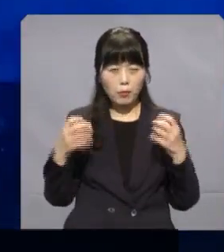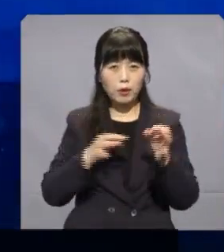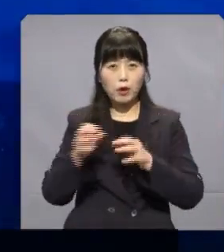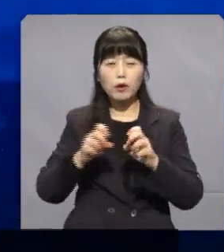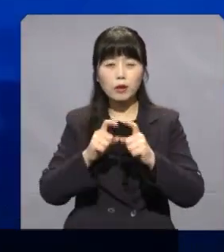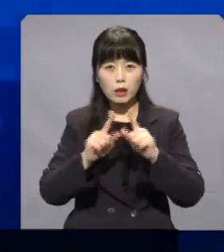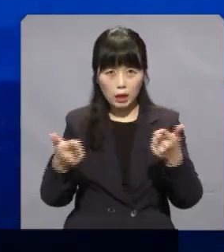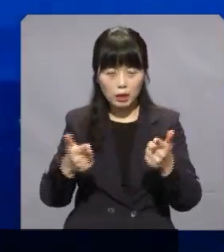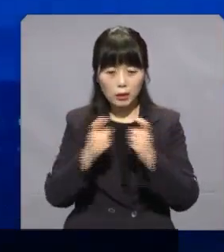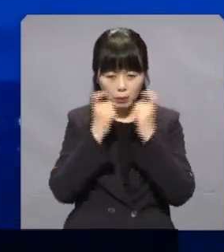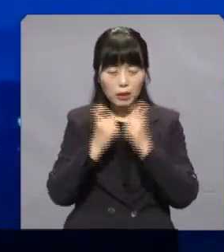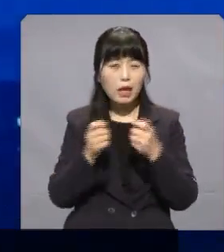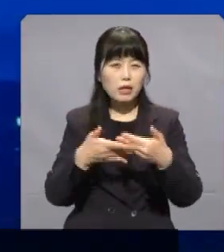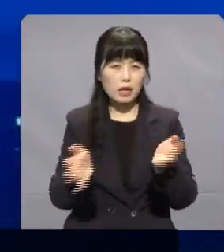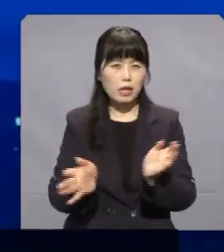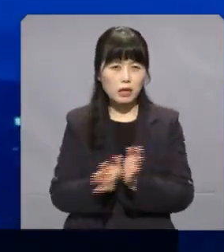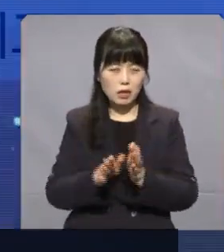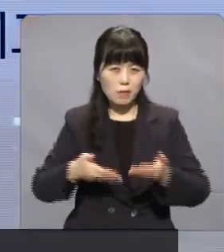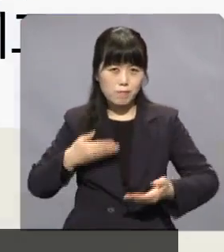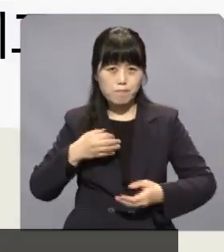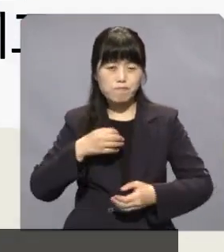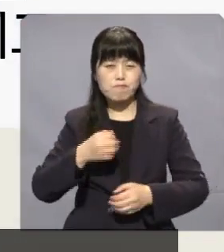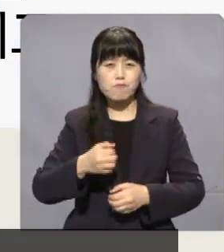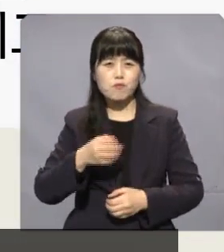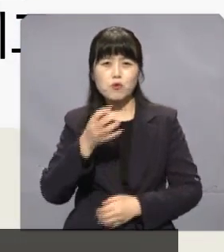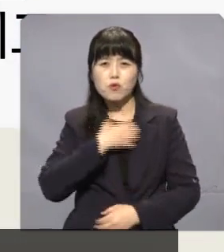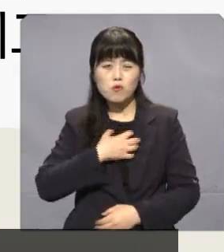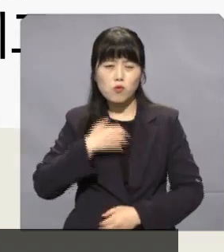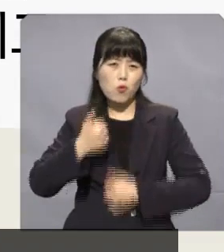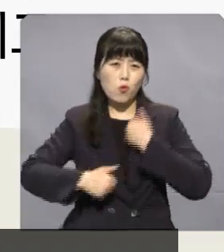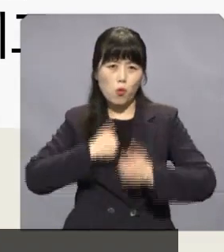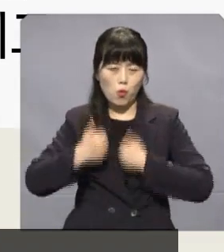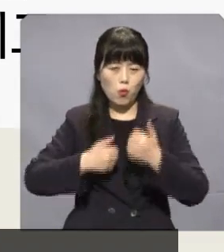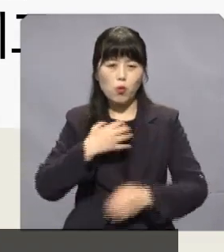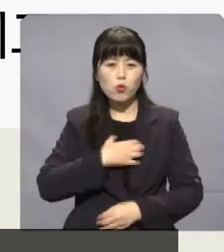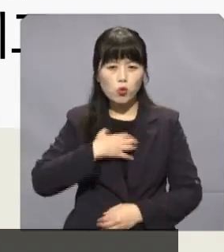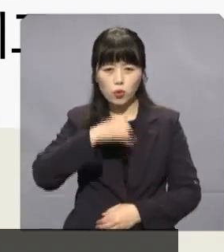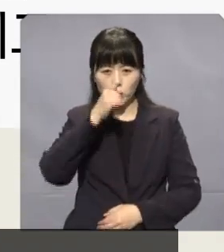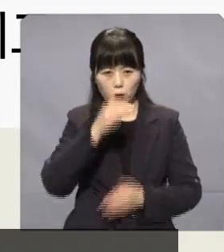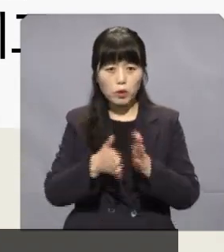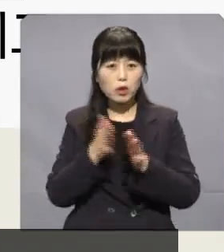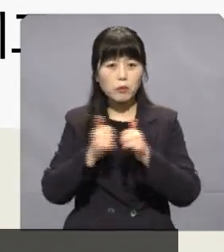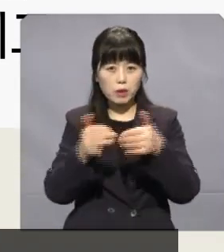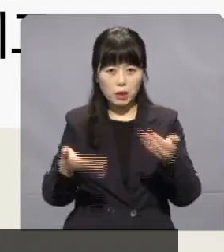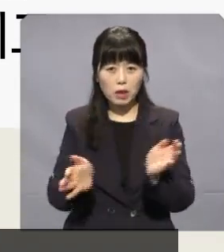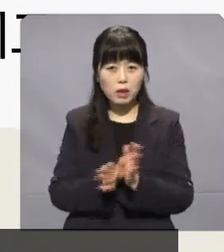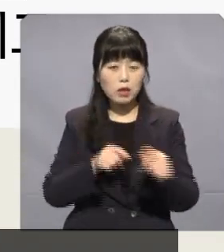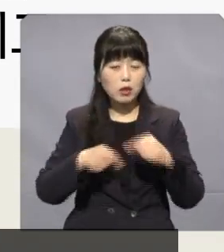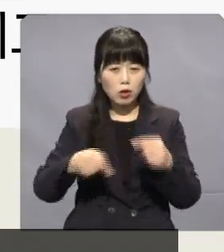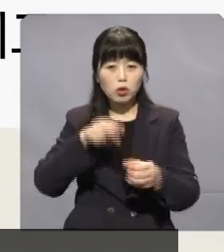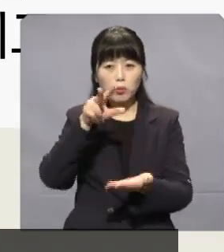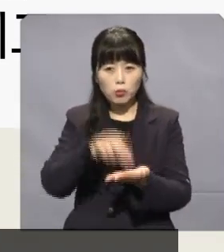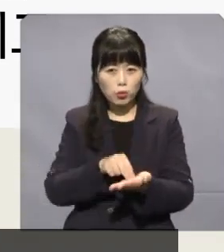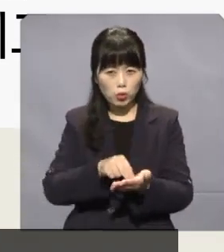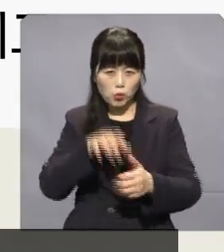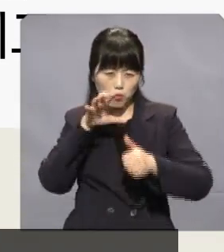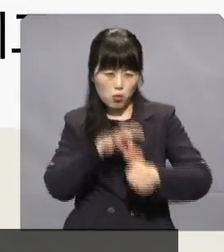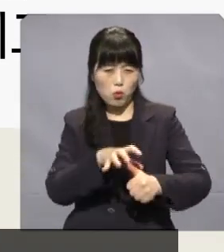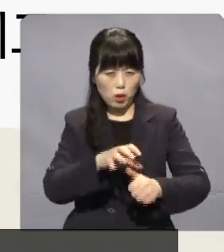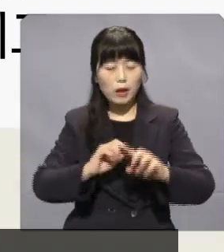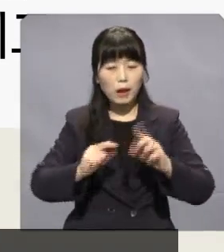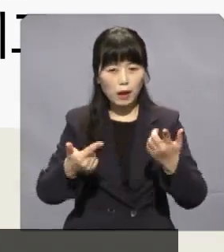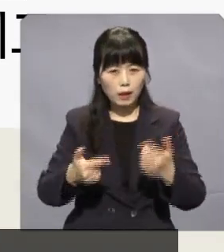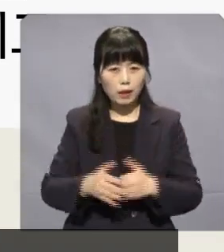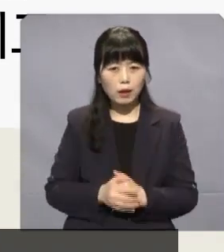민간단체들은 들썩거리고 있습니다 반발하고 우려도 하는데요 시민단체 정치적인 이슈로 몰고 가서 압박하려는게